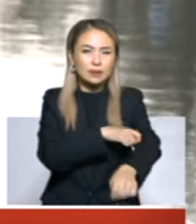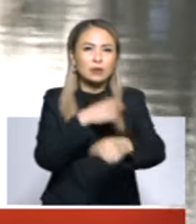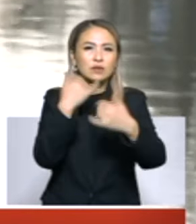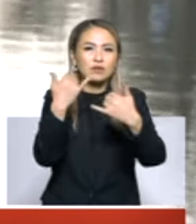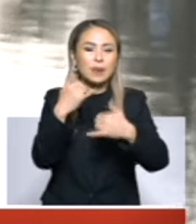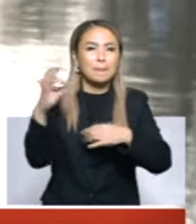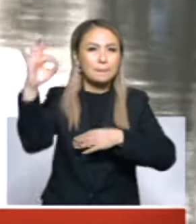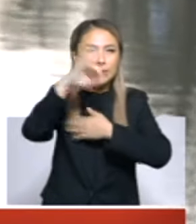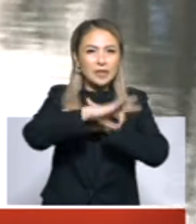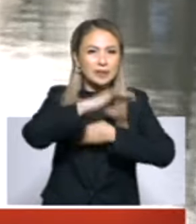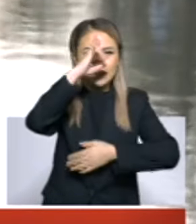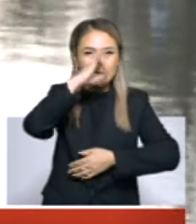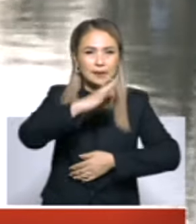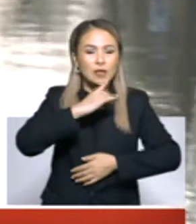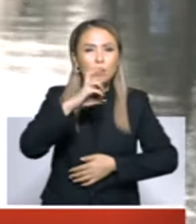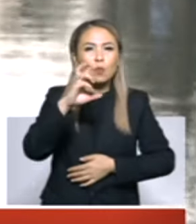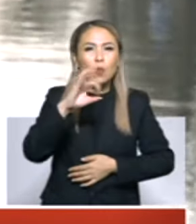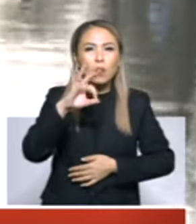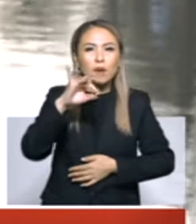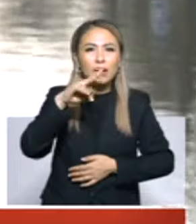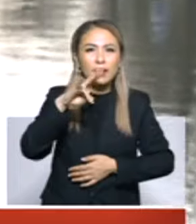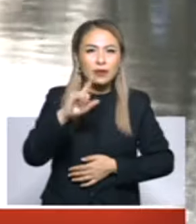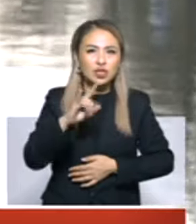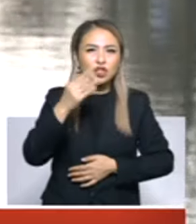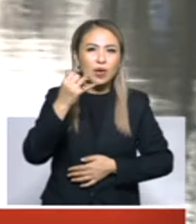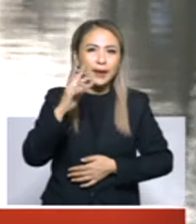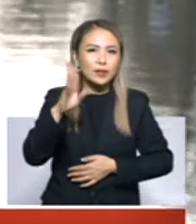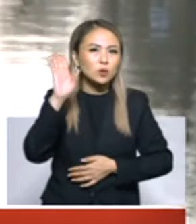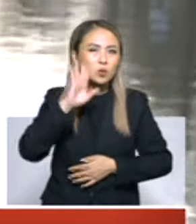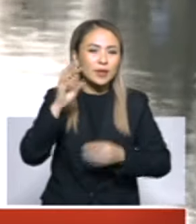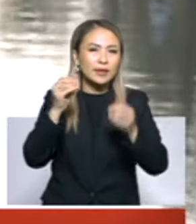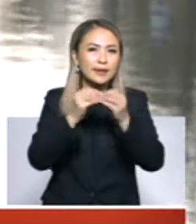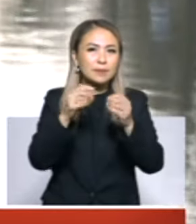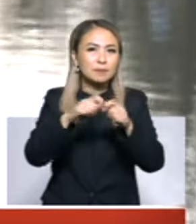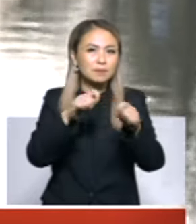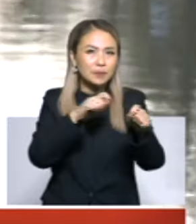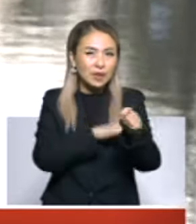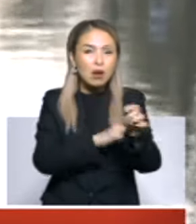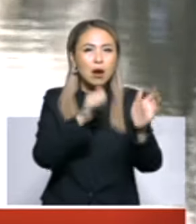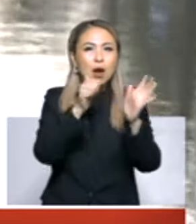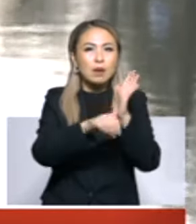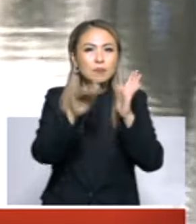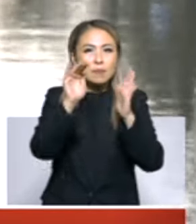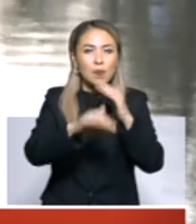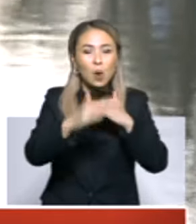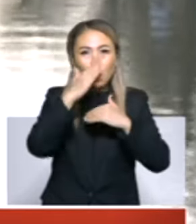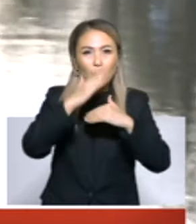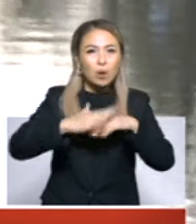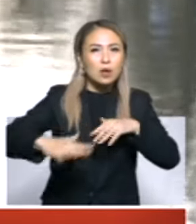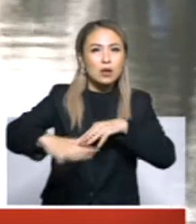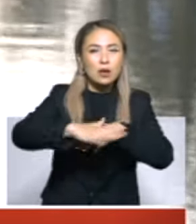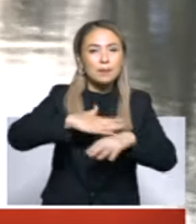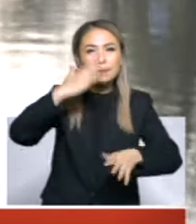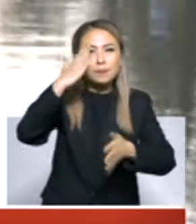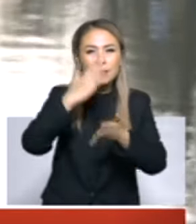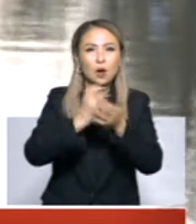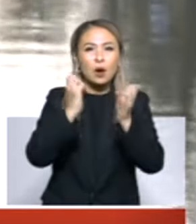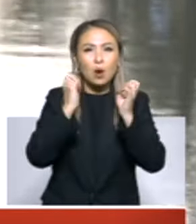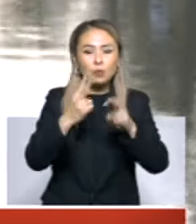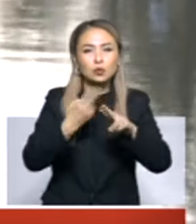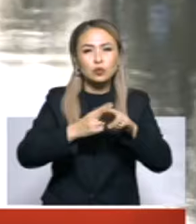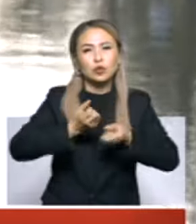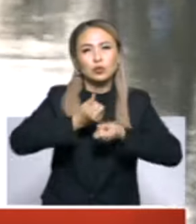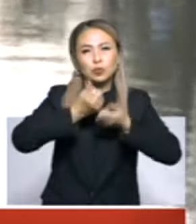батыс Қазақстан облысындағы Бөрлі ауданында жайық суы 10 метрге жеткен, 60 мыңға жуық халқы бар аудан үшін қауіпті,